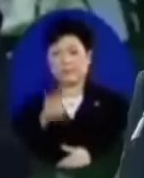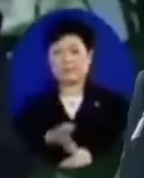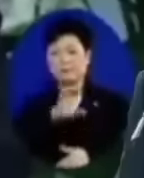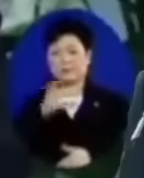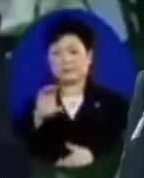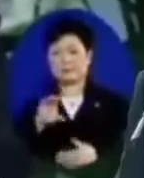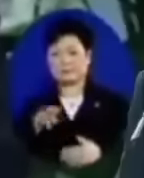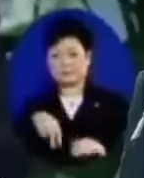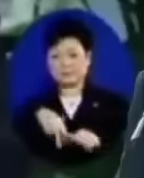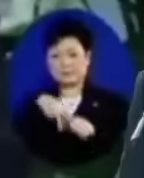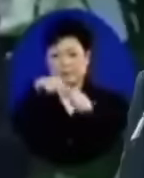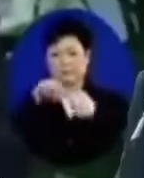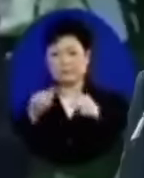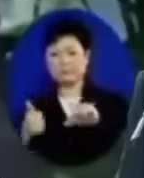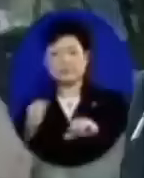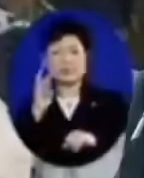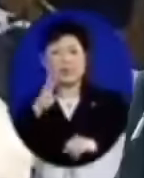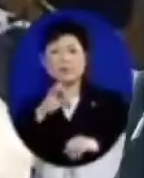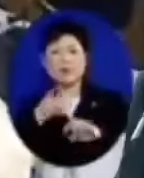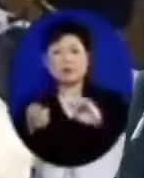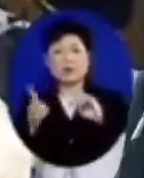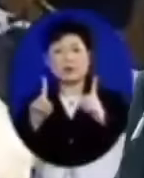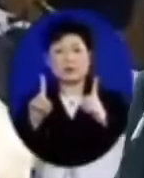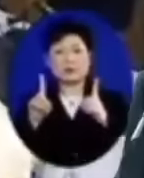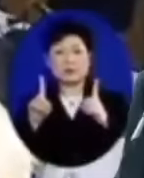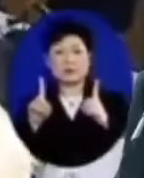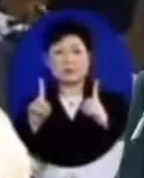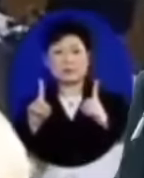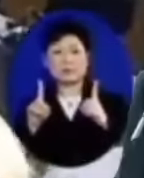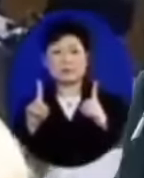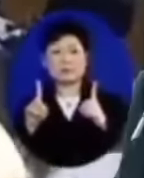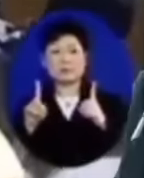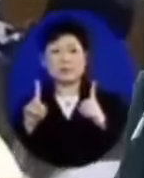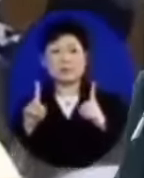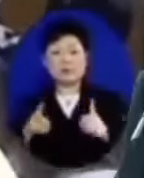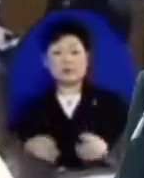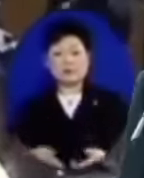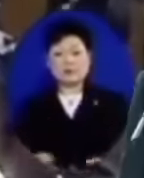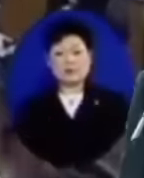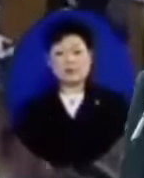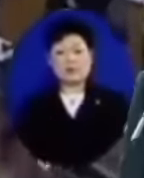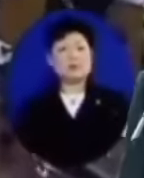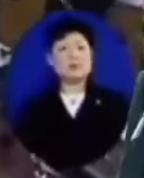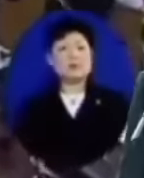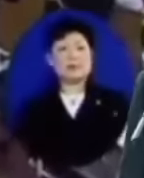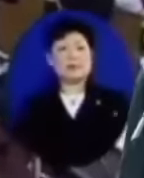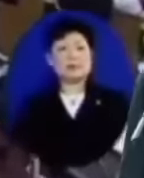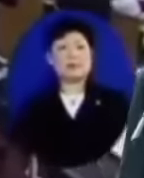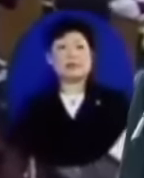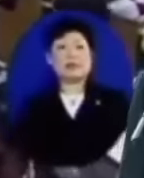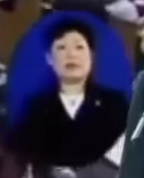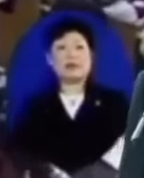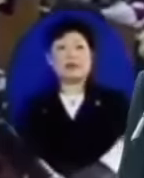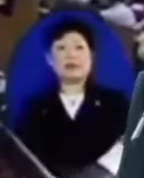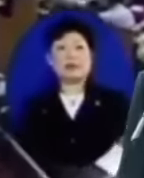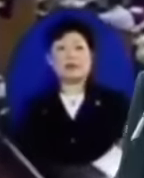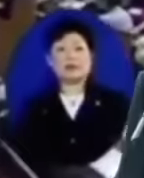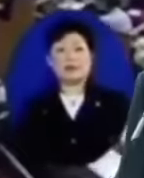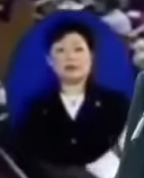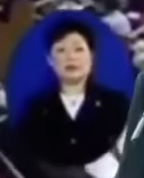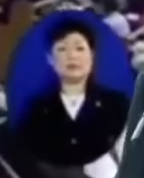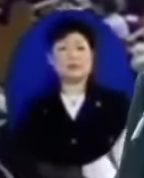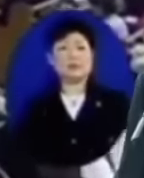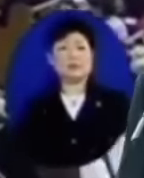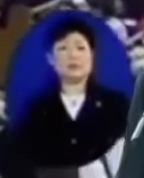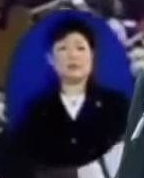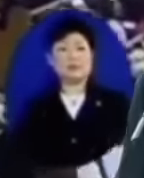달려서 죽으시고 3일 만에 부활하신 것은 성경에 말씀한 대로 진리며 사실인 것입니다. 여러분,